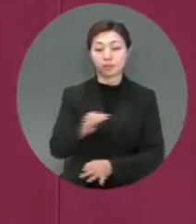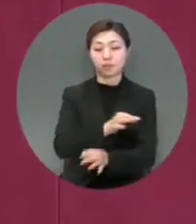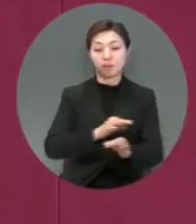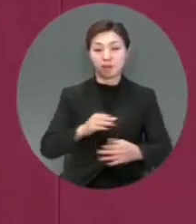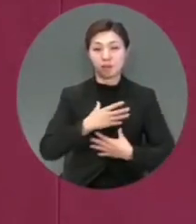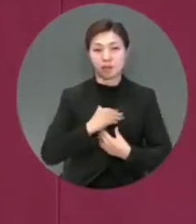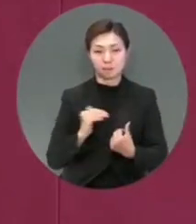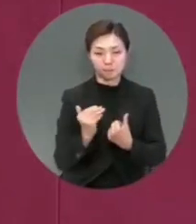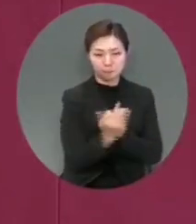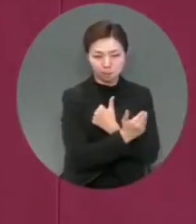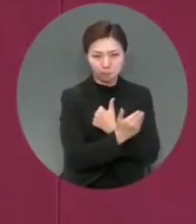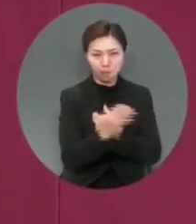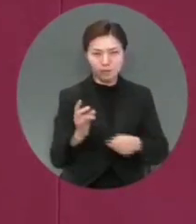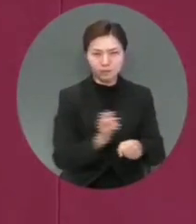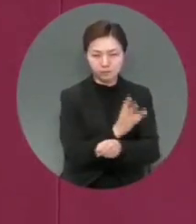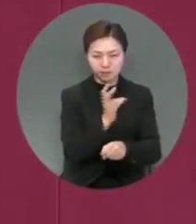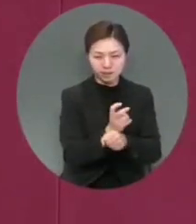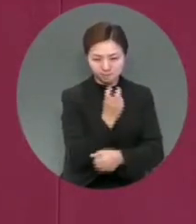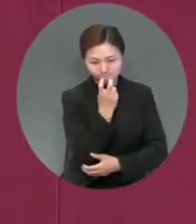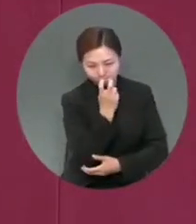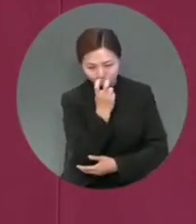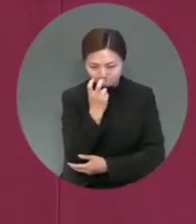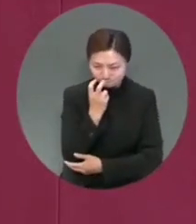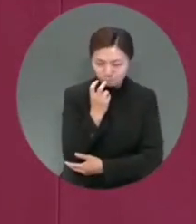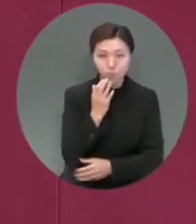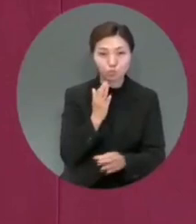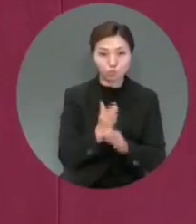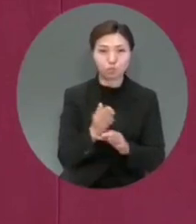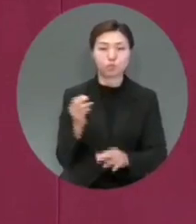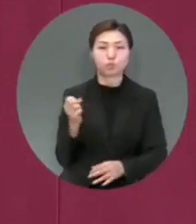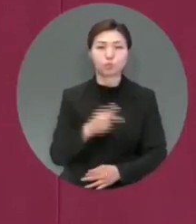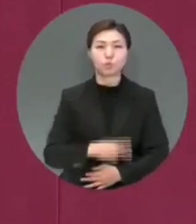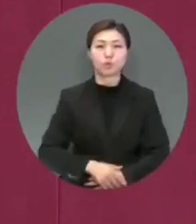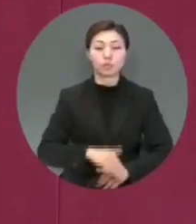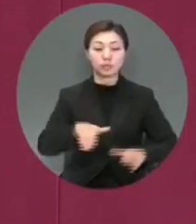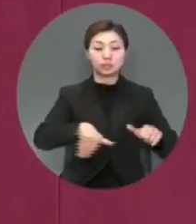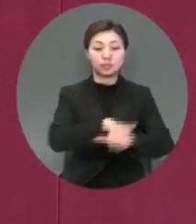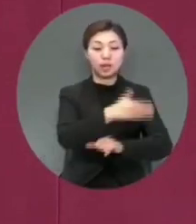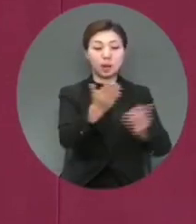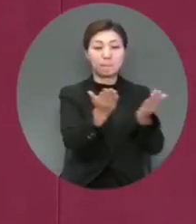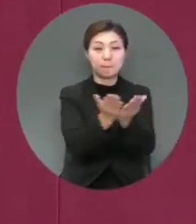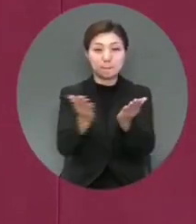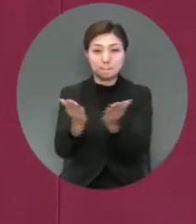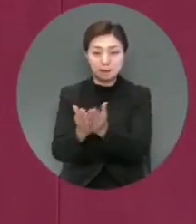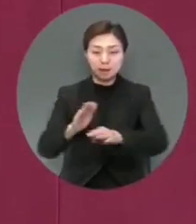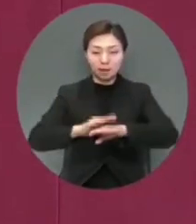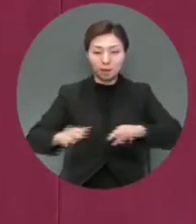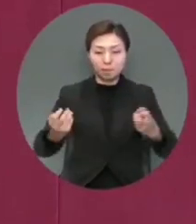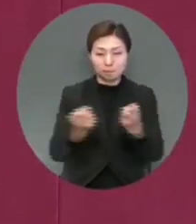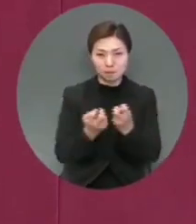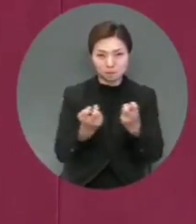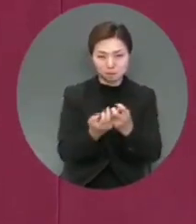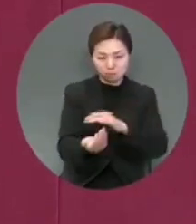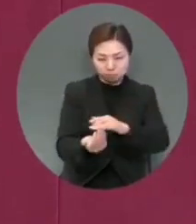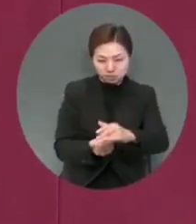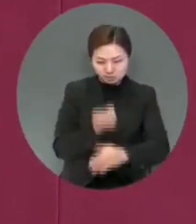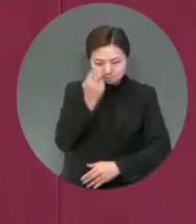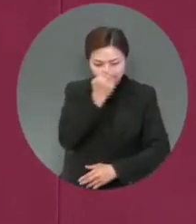24시간 밀착 모니터링하는 한편 상황별 조치 계획을 점검하고